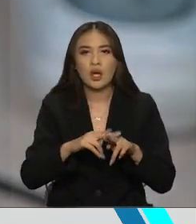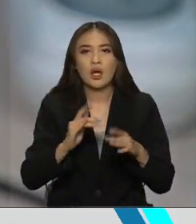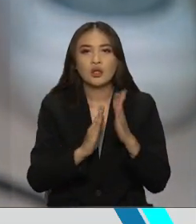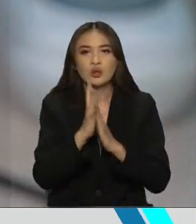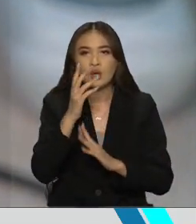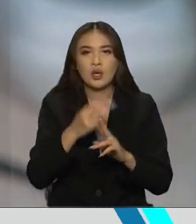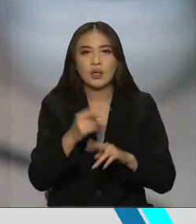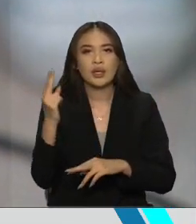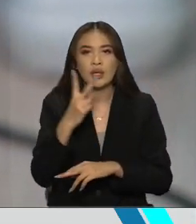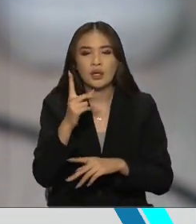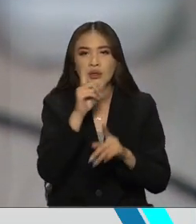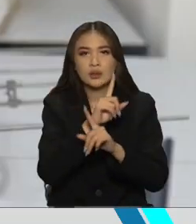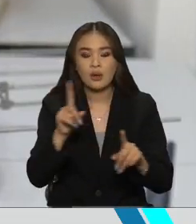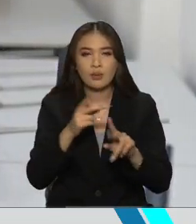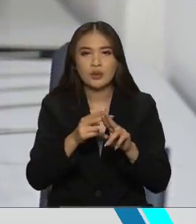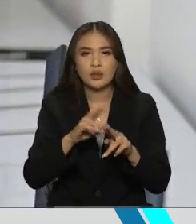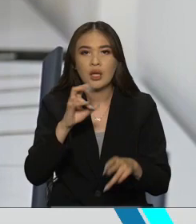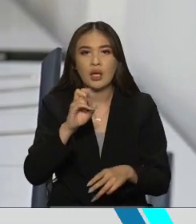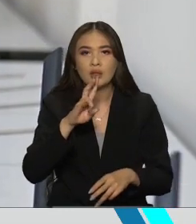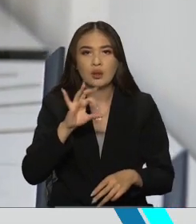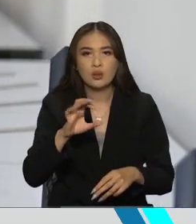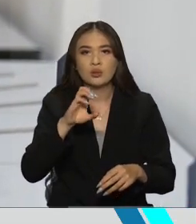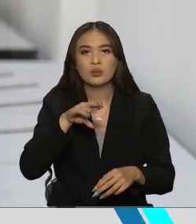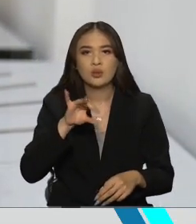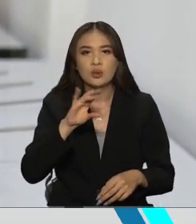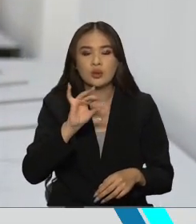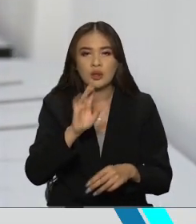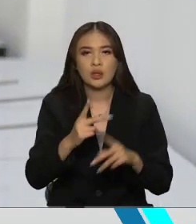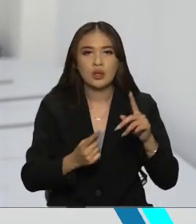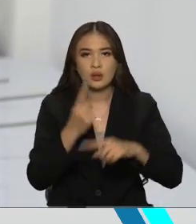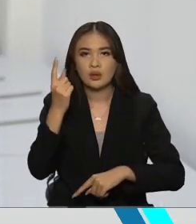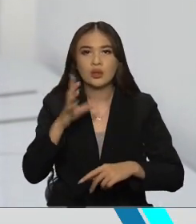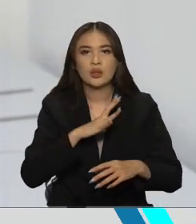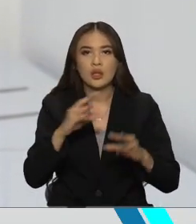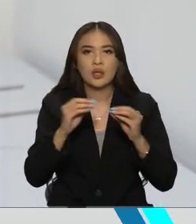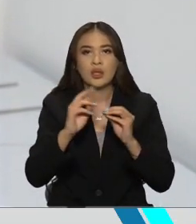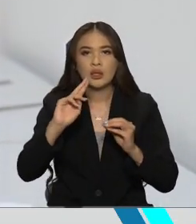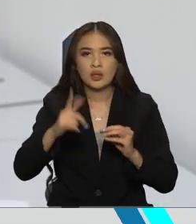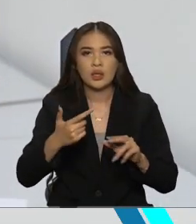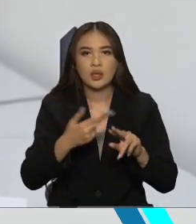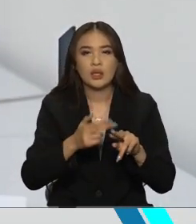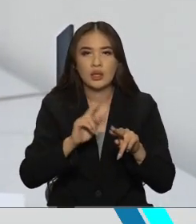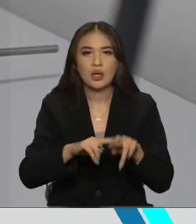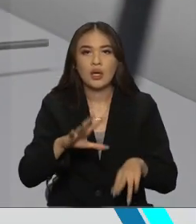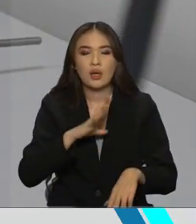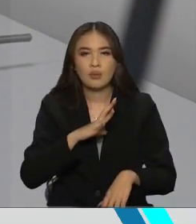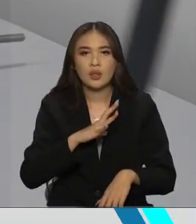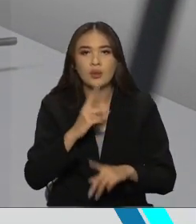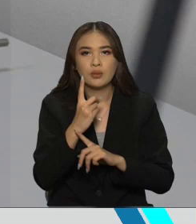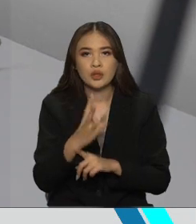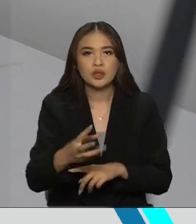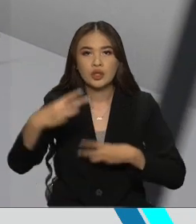қабатына 2 заманауи нано спутникті былтыр шырған. Салмағы 10 келі шағын ғарыш аппараттың бірнеше камерасы